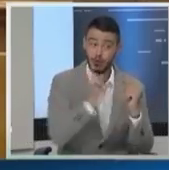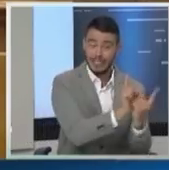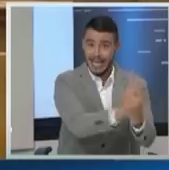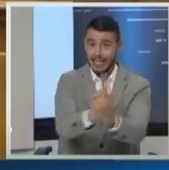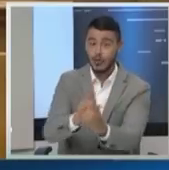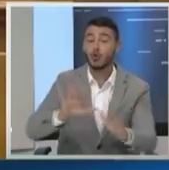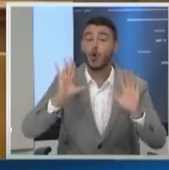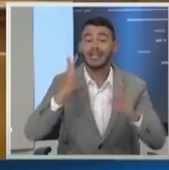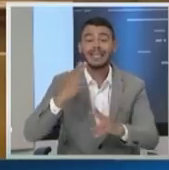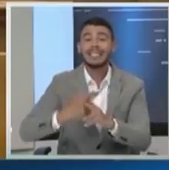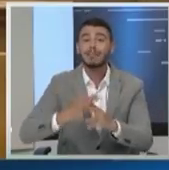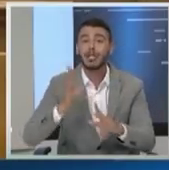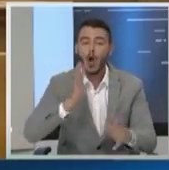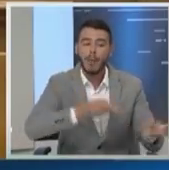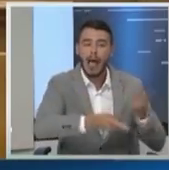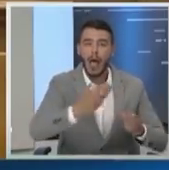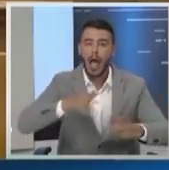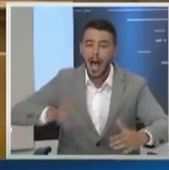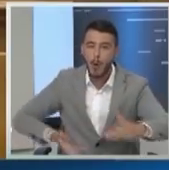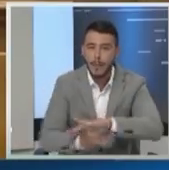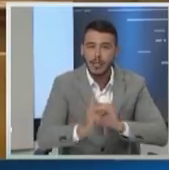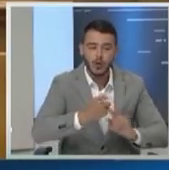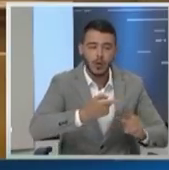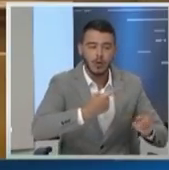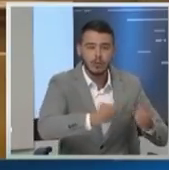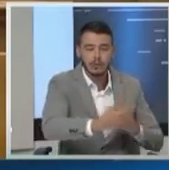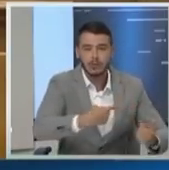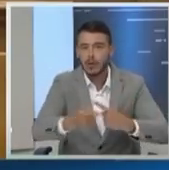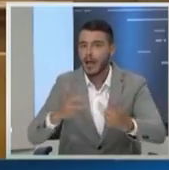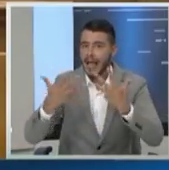χατήρια. Τι χατήρια έχει κάνει σε αυτούς η κυβέρνησή μου?